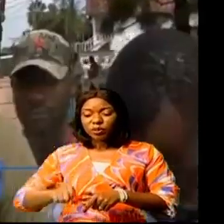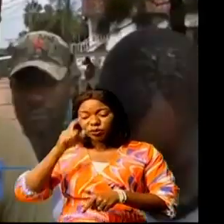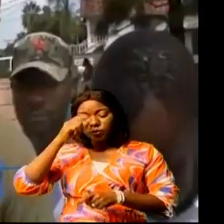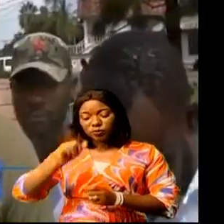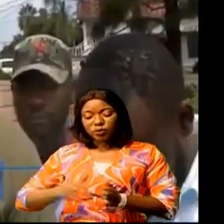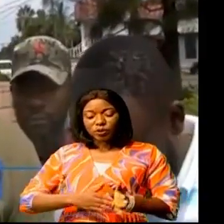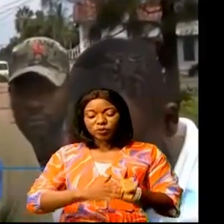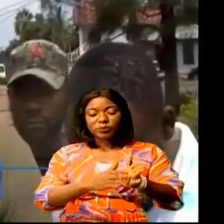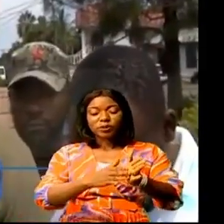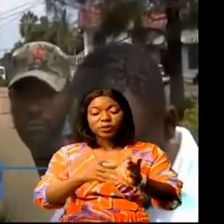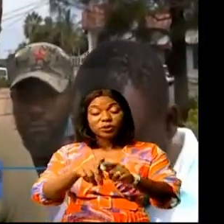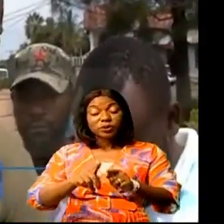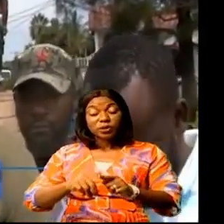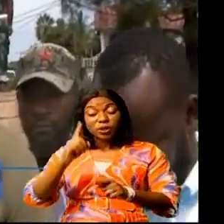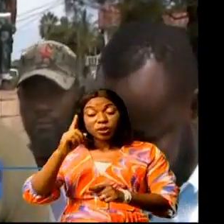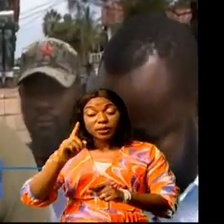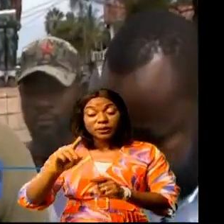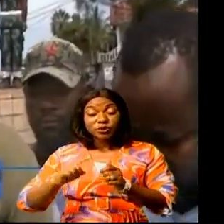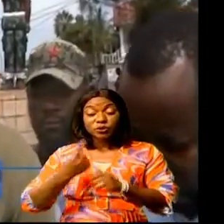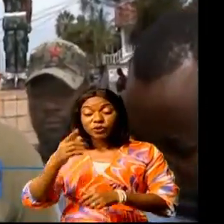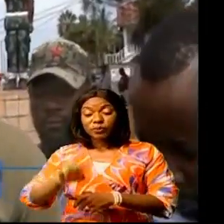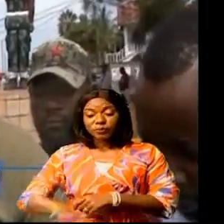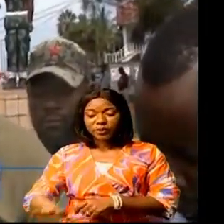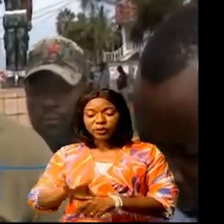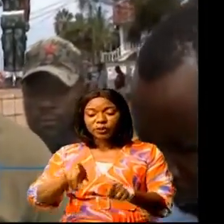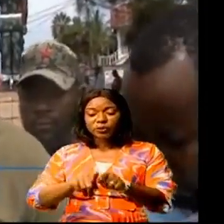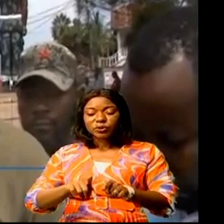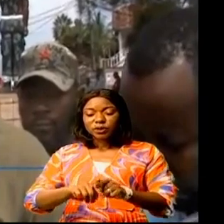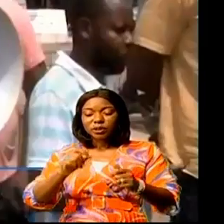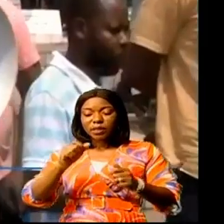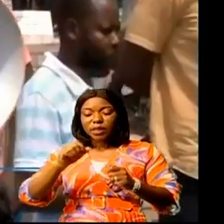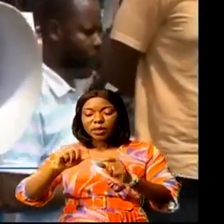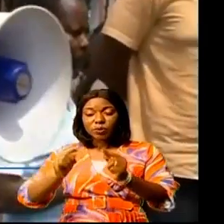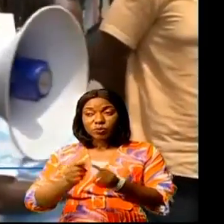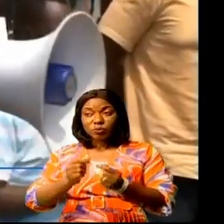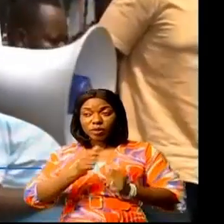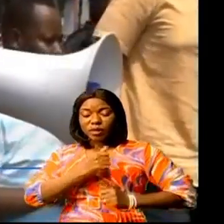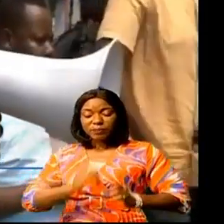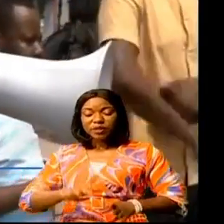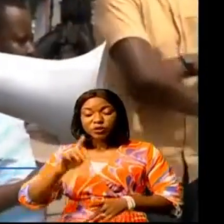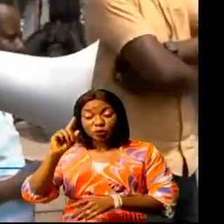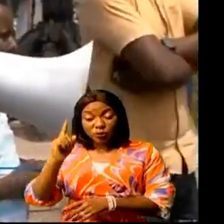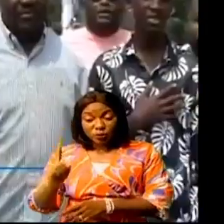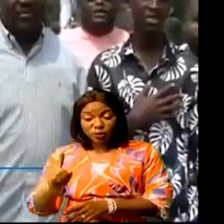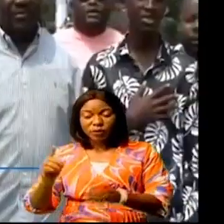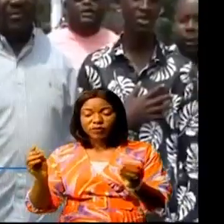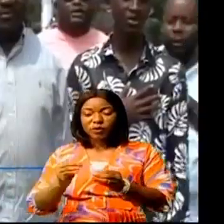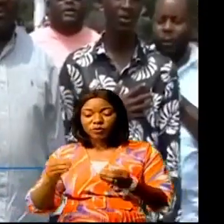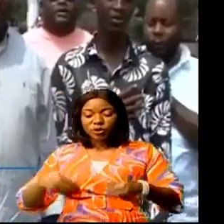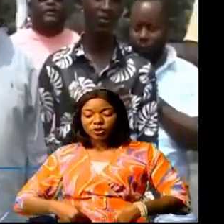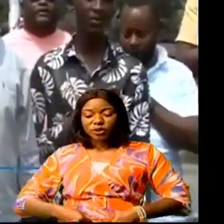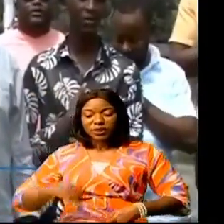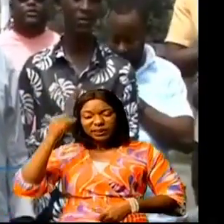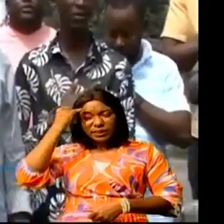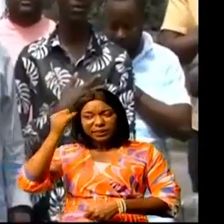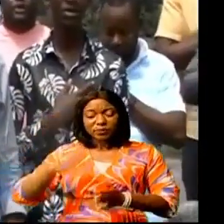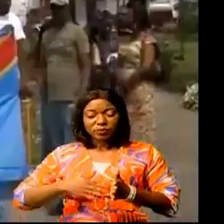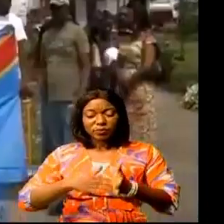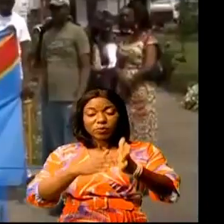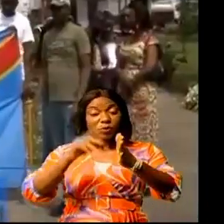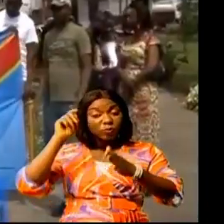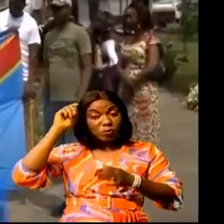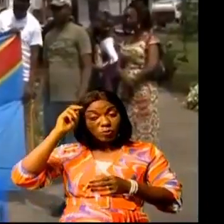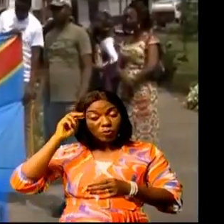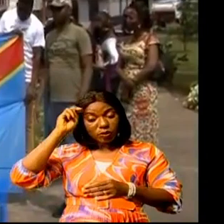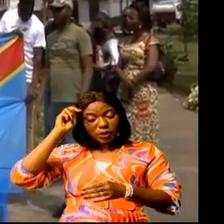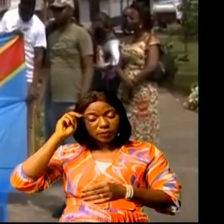accompagner. Nous avons un seul pays, nous avons une seule armée. Et c'est avec cette armée que nous allons gagner. La jeunesse de la ville se dit déterminée à accompagner moralement les